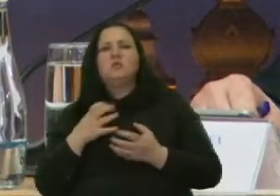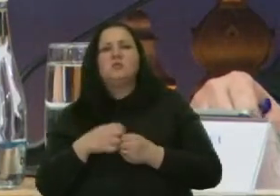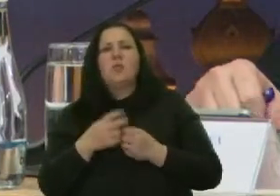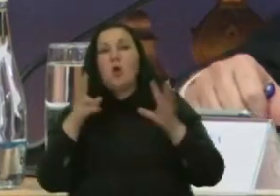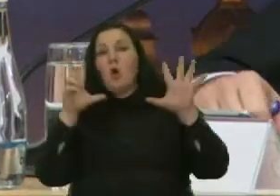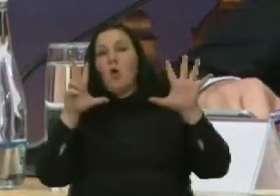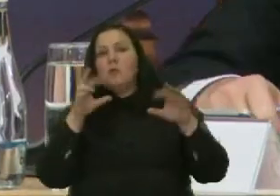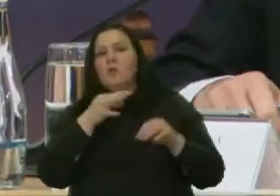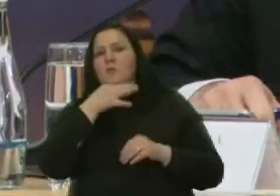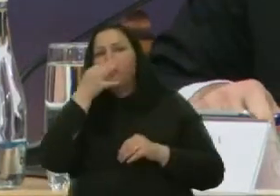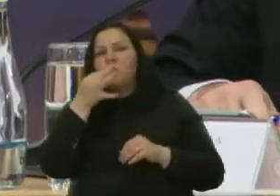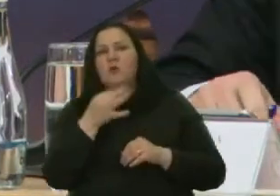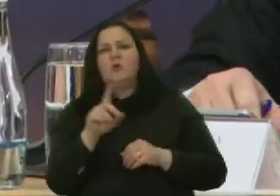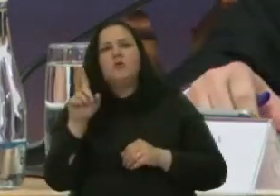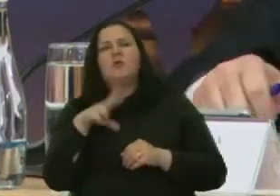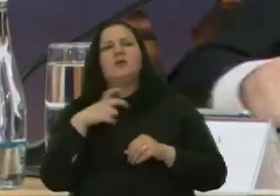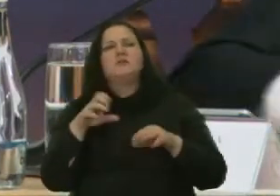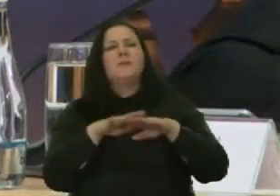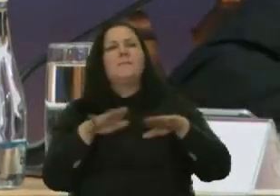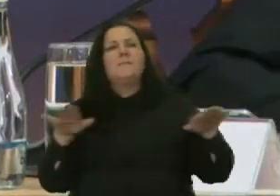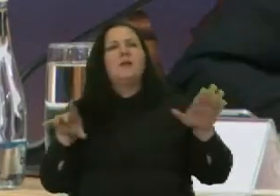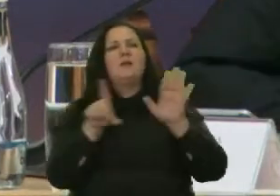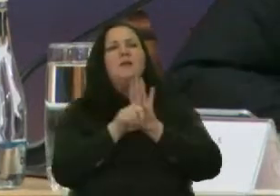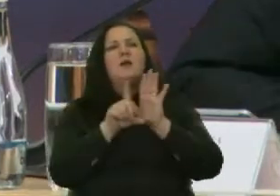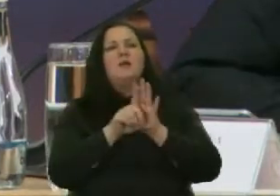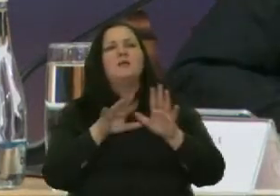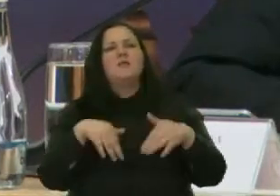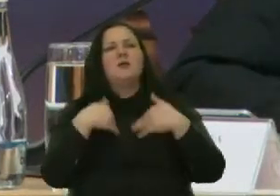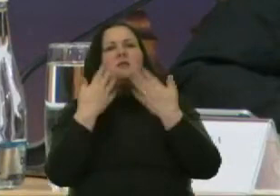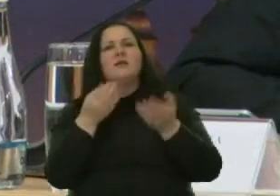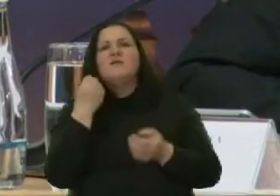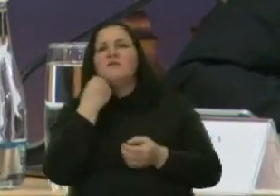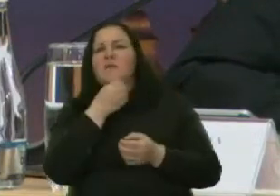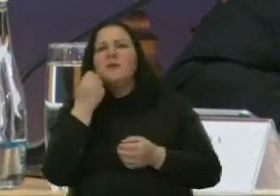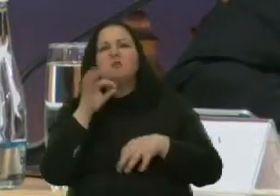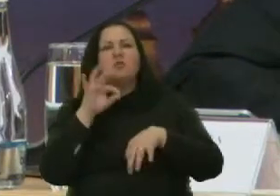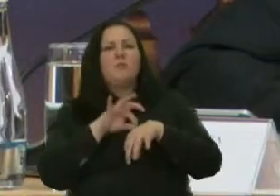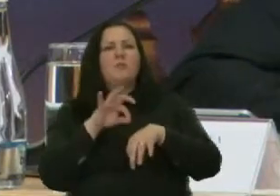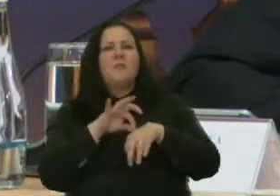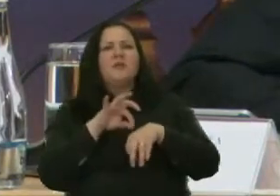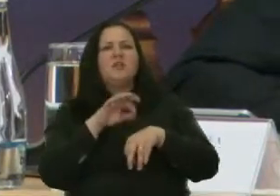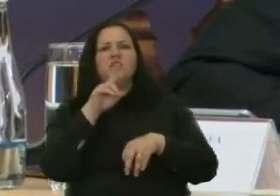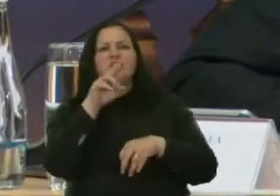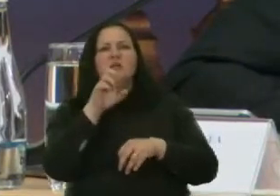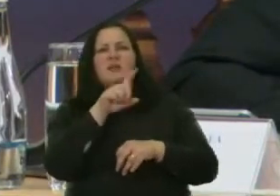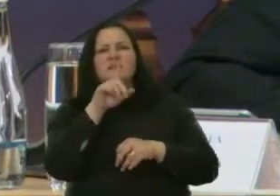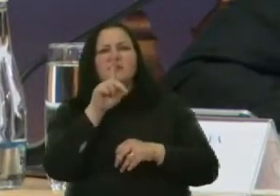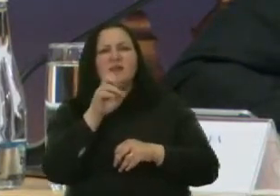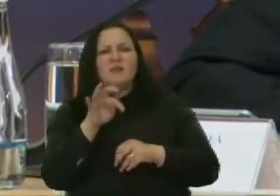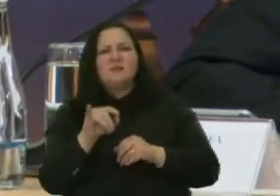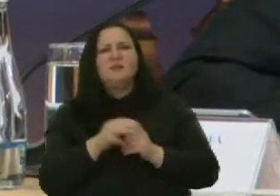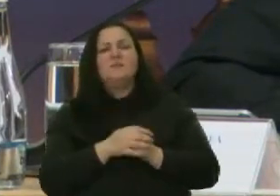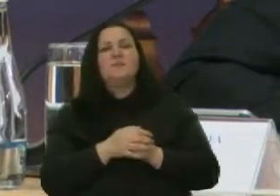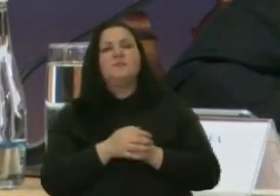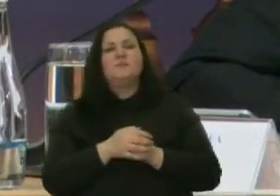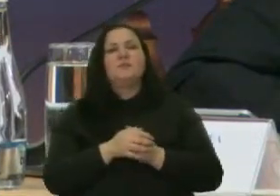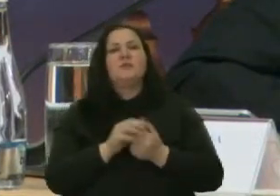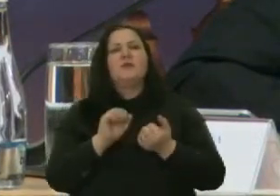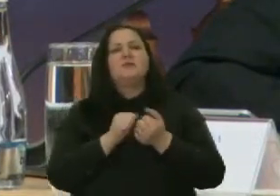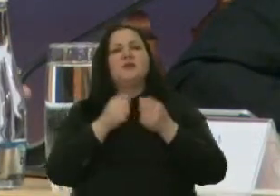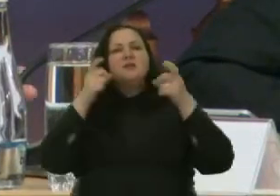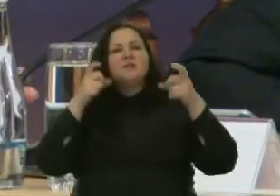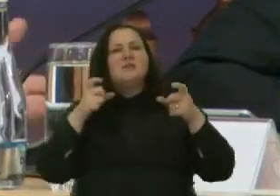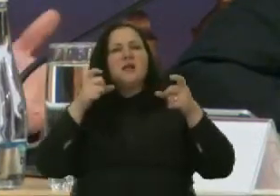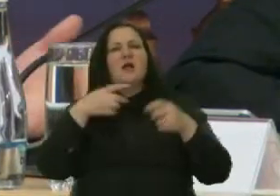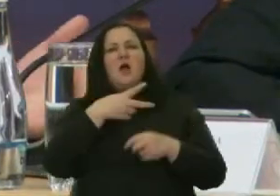propuneri adică nu ex este bază legală în vederea acordării de facilități pentru medicii rezidenți propunere generoasă dar n avem bază legală sala or de miia nu